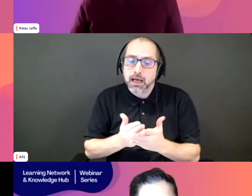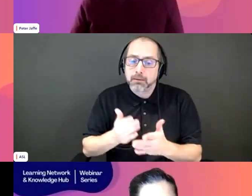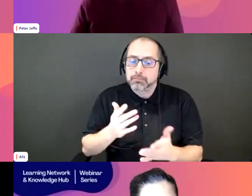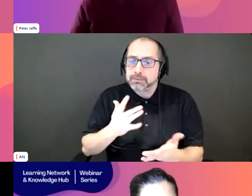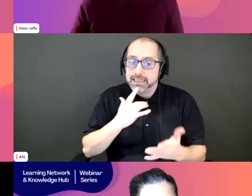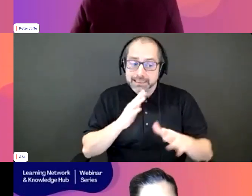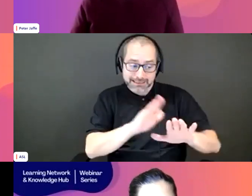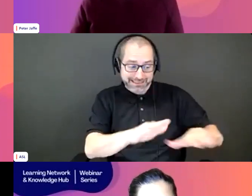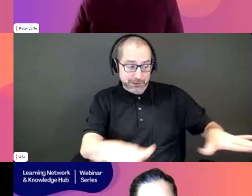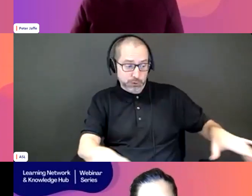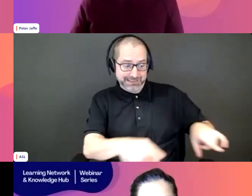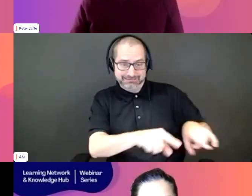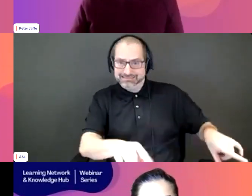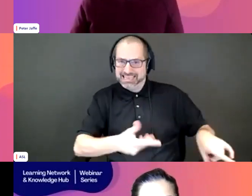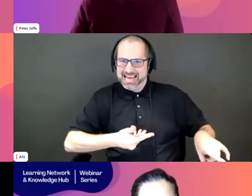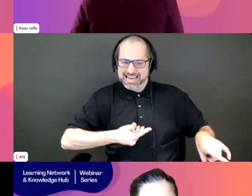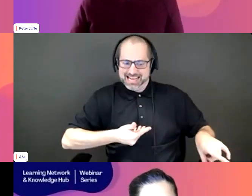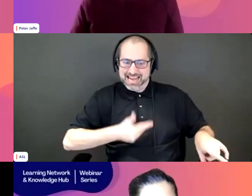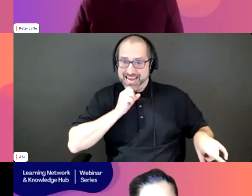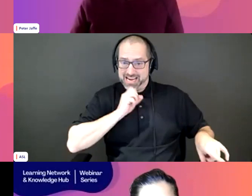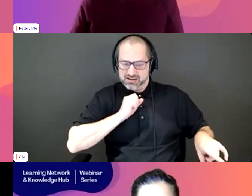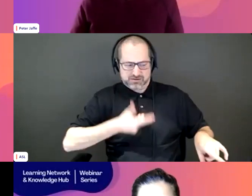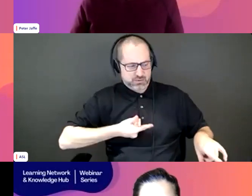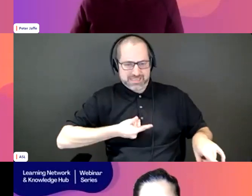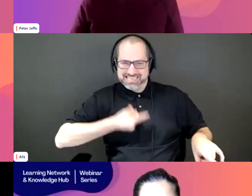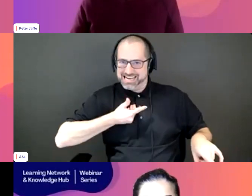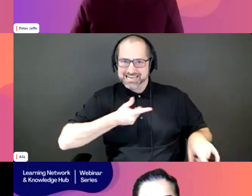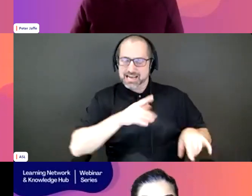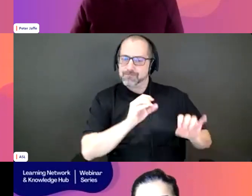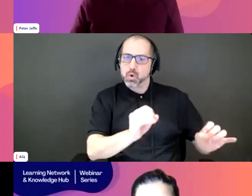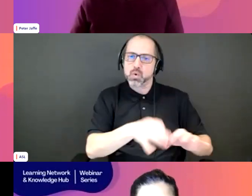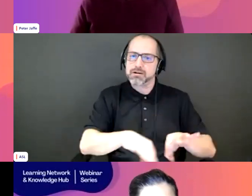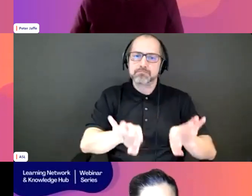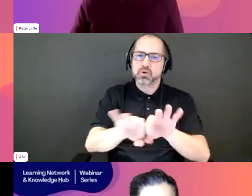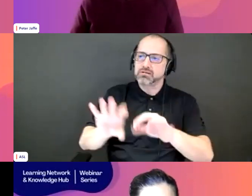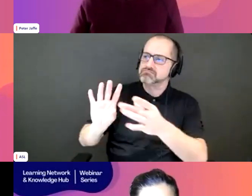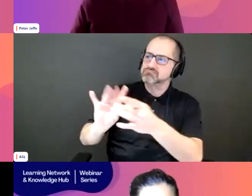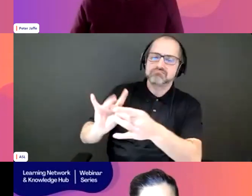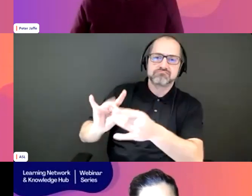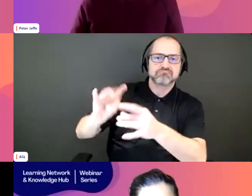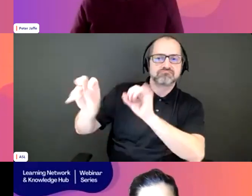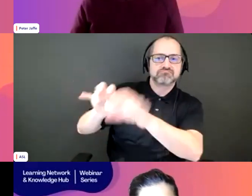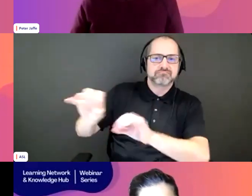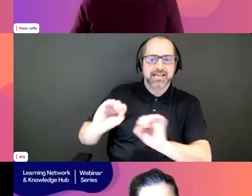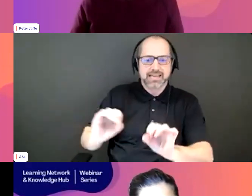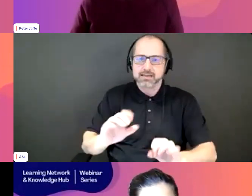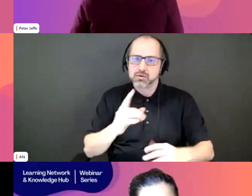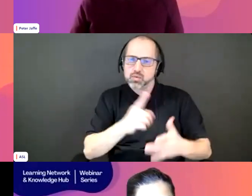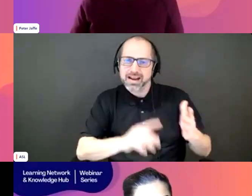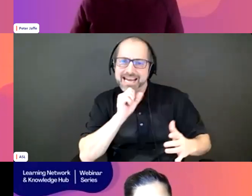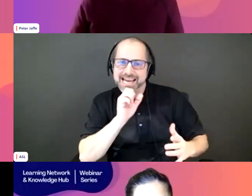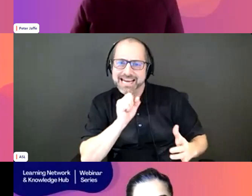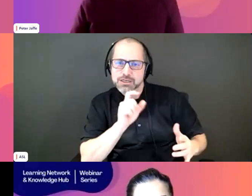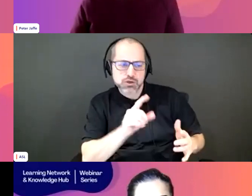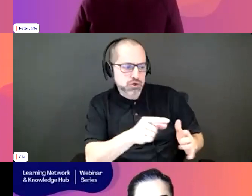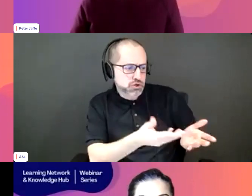que les enfants d'un certain âge sont aux jeunes contribués de manière significative aux décisions qui sont prises